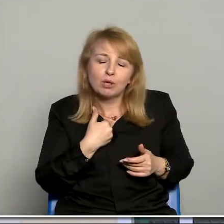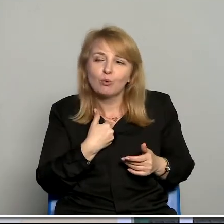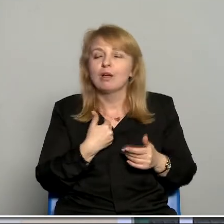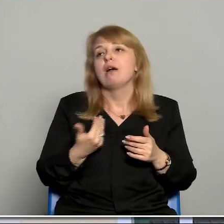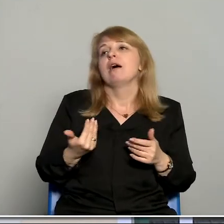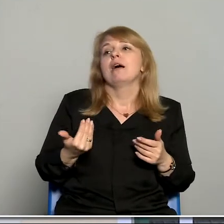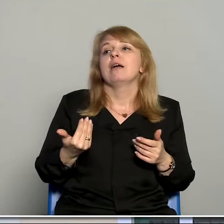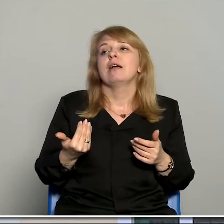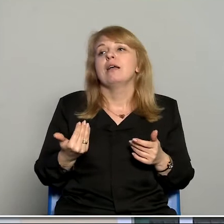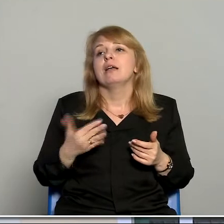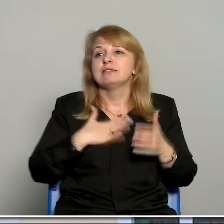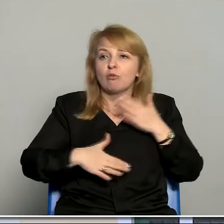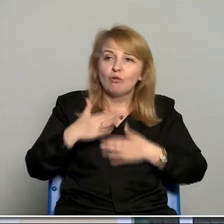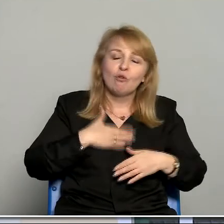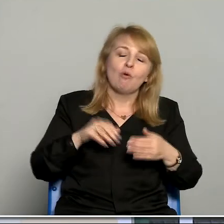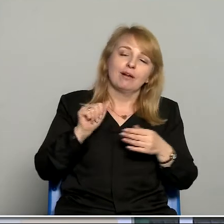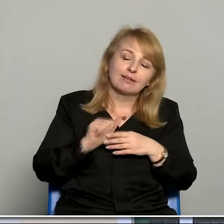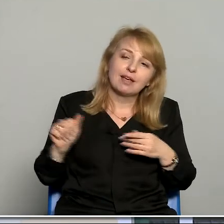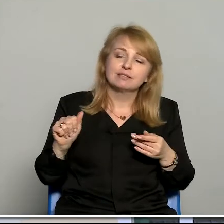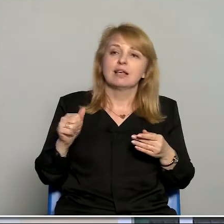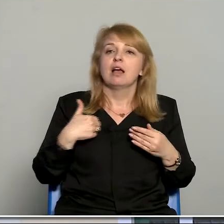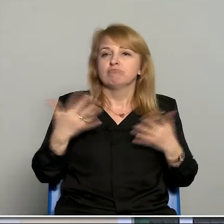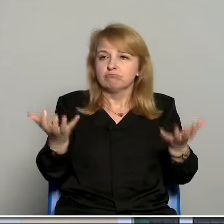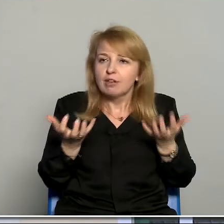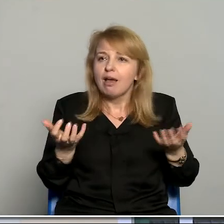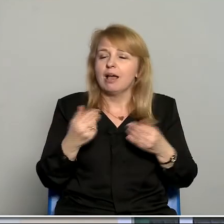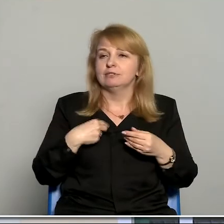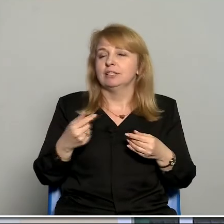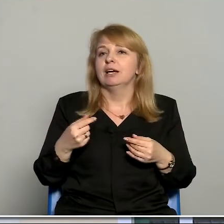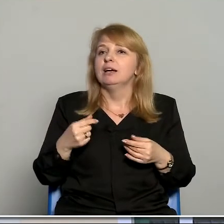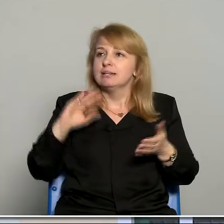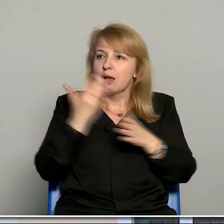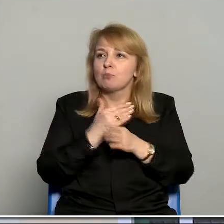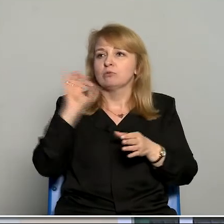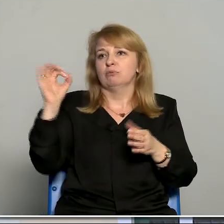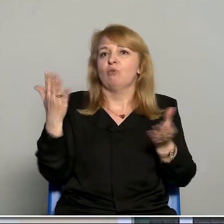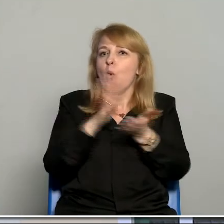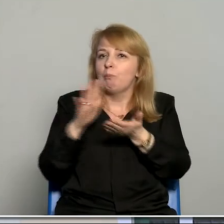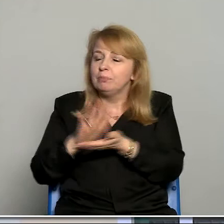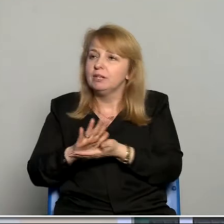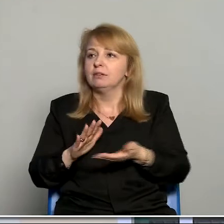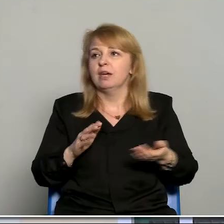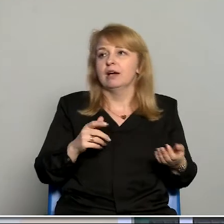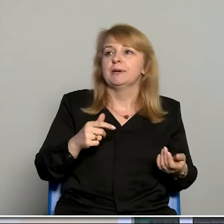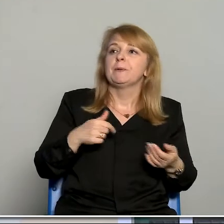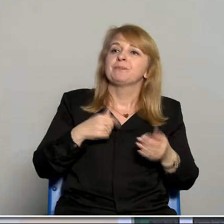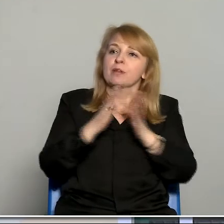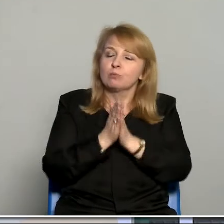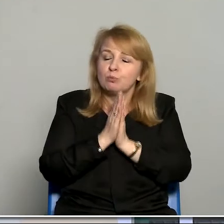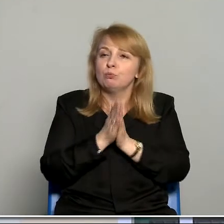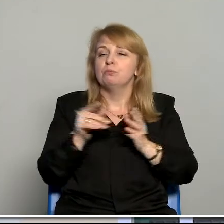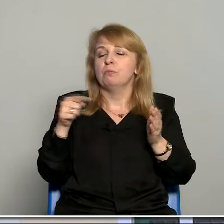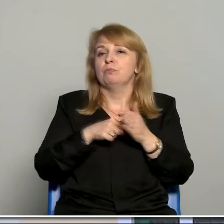jaki przyjęliśmy i z chęcią poznam Państwa opinię. Proszę nie bawiacie kierować zapytania,